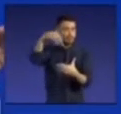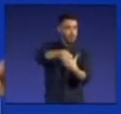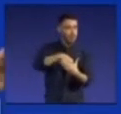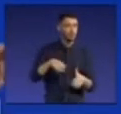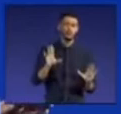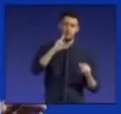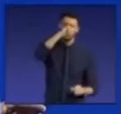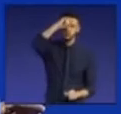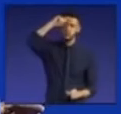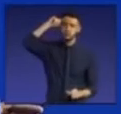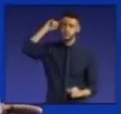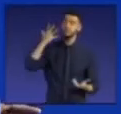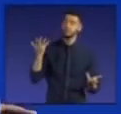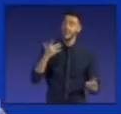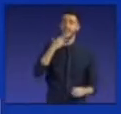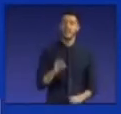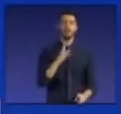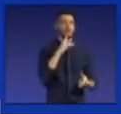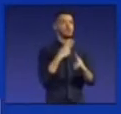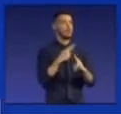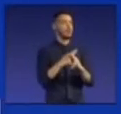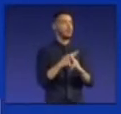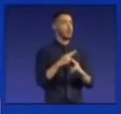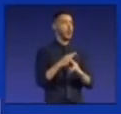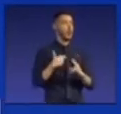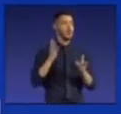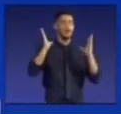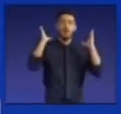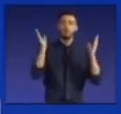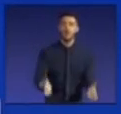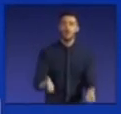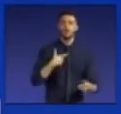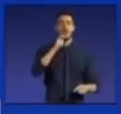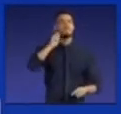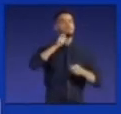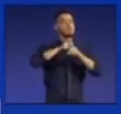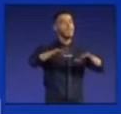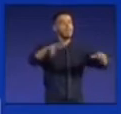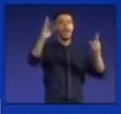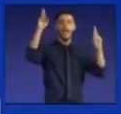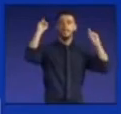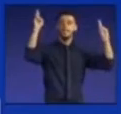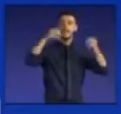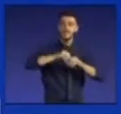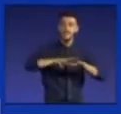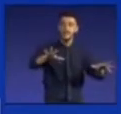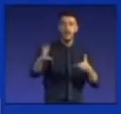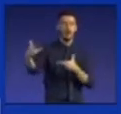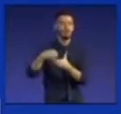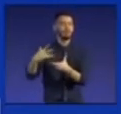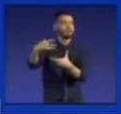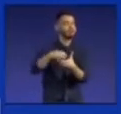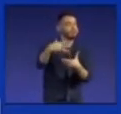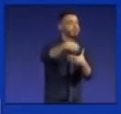το πρόβλημα είναι με την ελληνική κυβέρνηση. Η ελληνική κυβέρνηση παίζει το παιχνίδι της γειτονικής χώρας, των